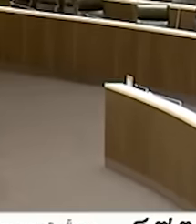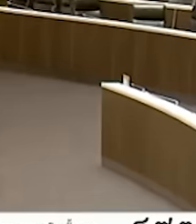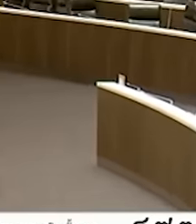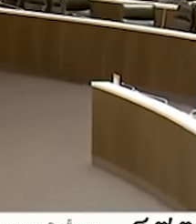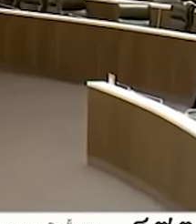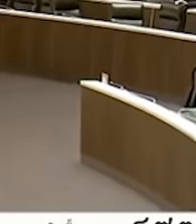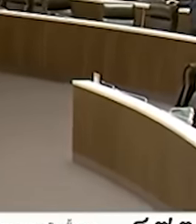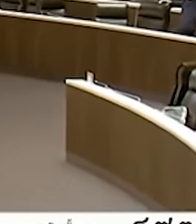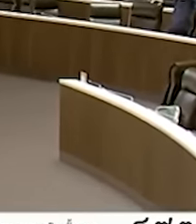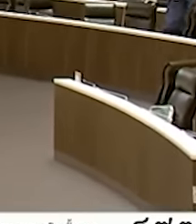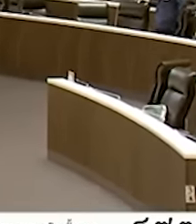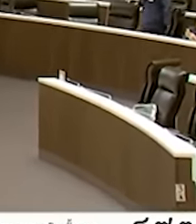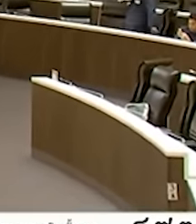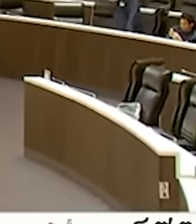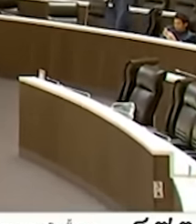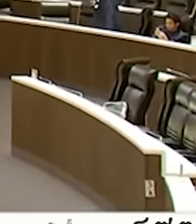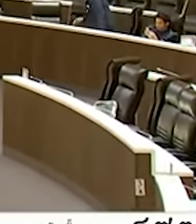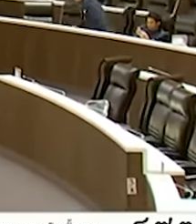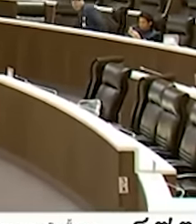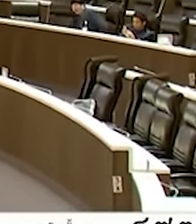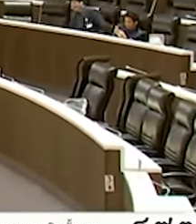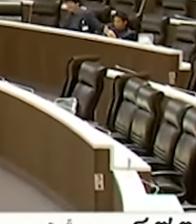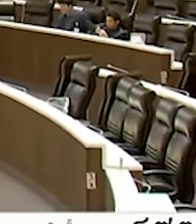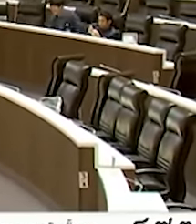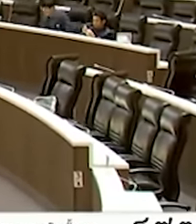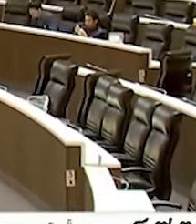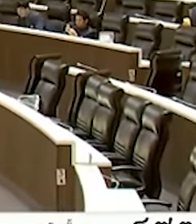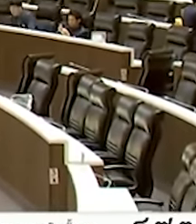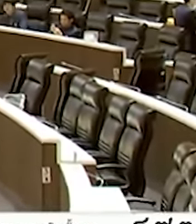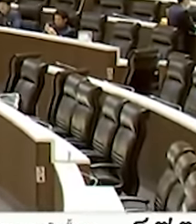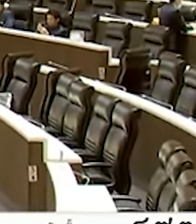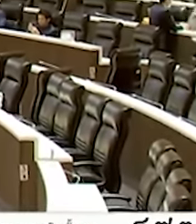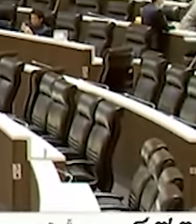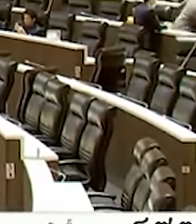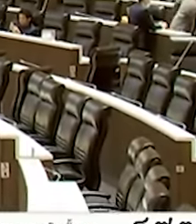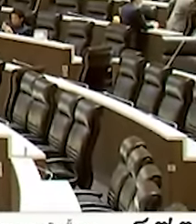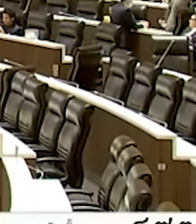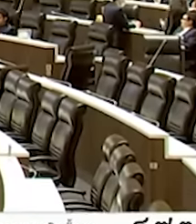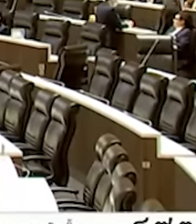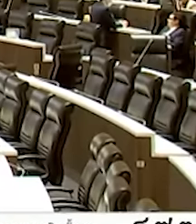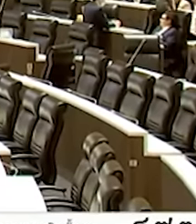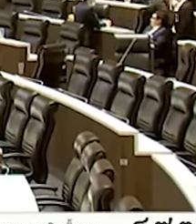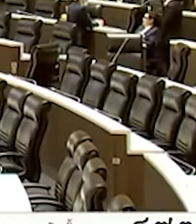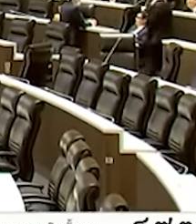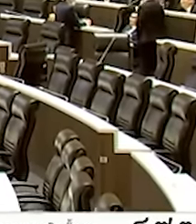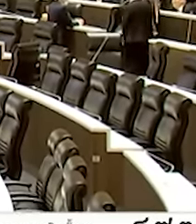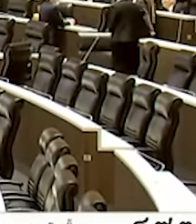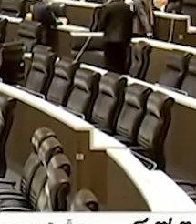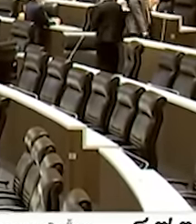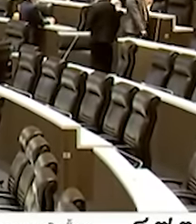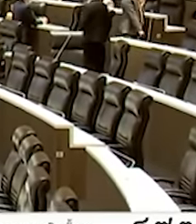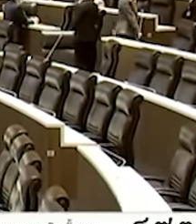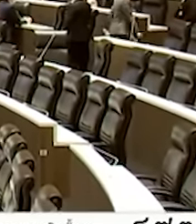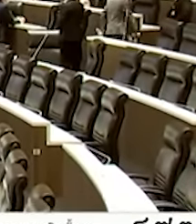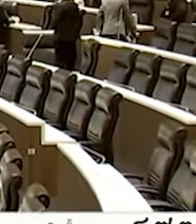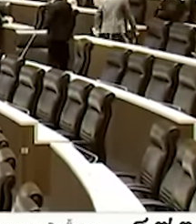ายพันทินน่วมเจิมส.ส.กรุงเทพมหานครนะคะเป็นคณะกรรมการตรวจนับคะแนนค่ะก็